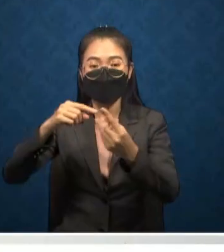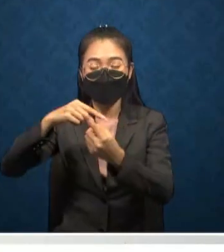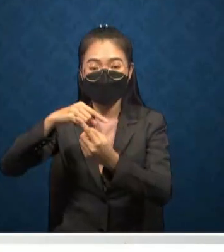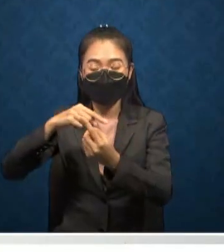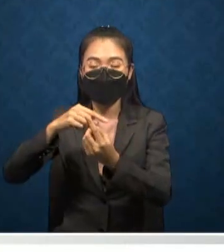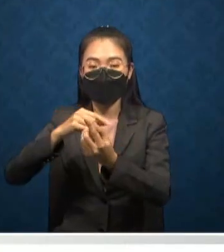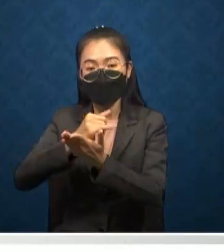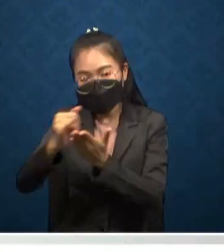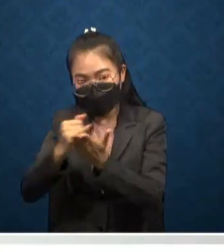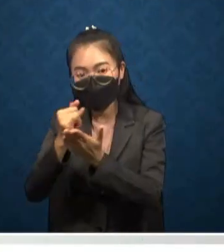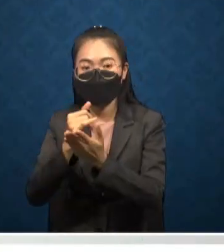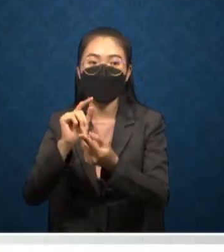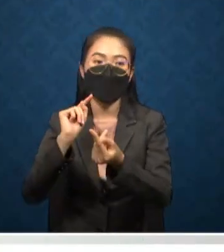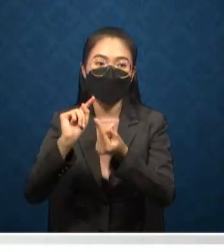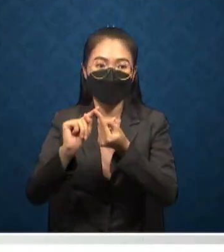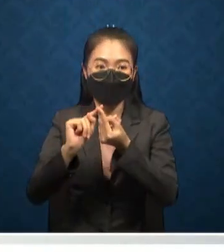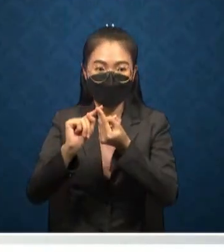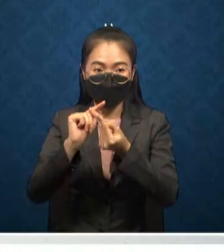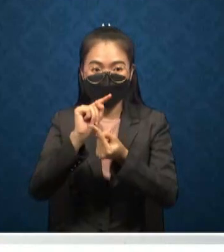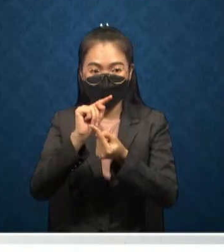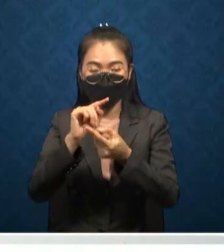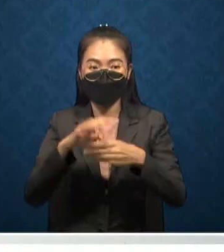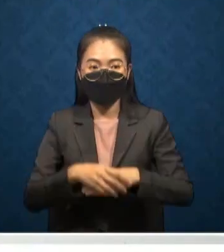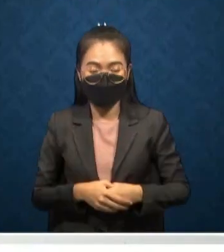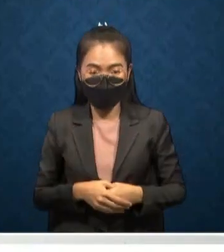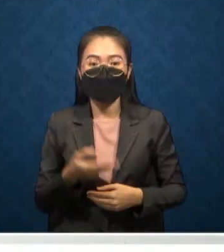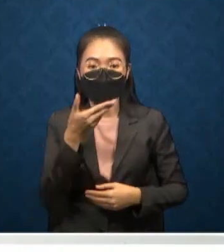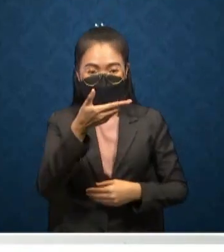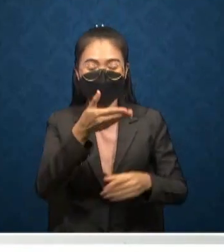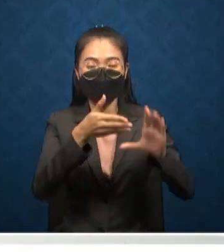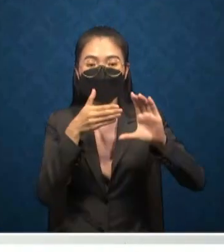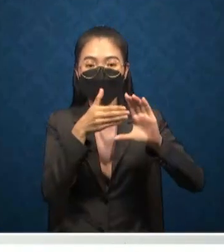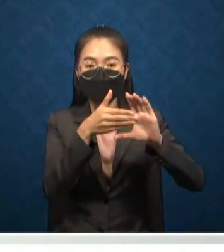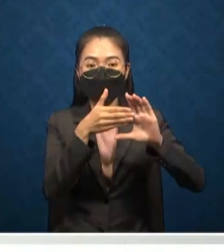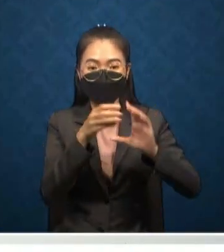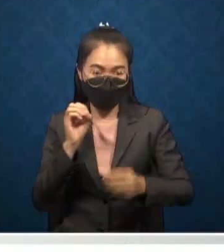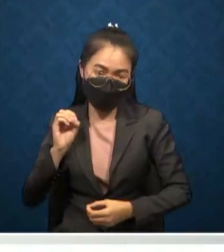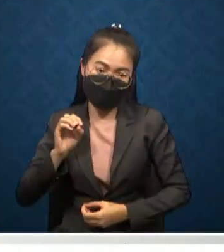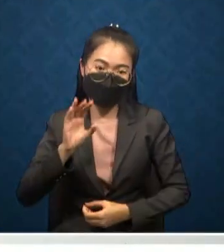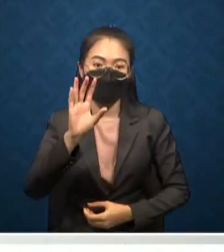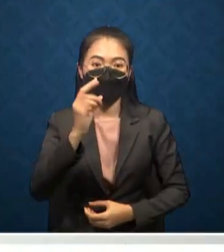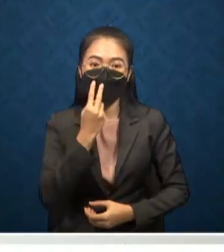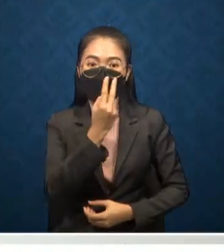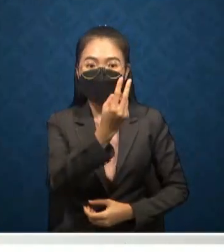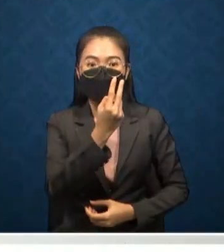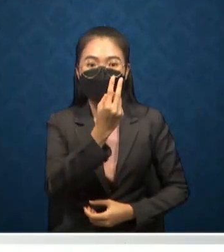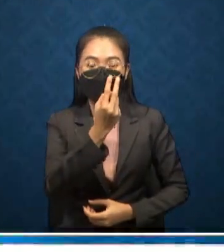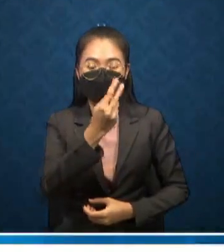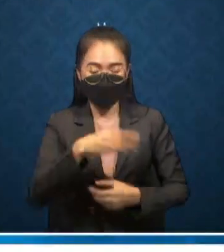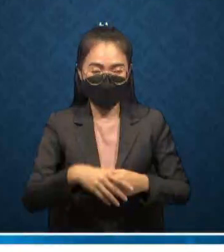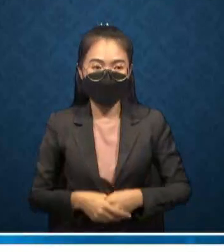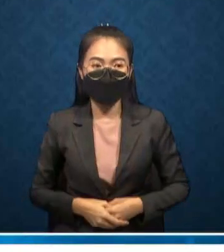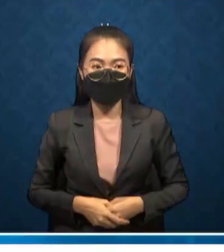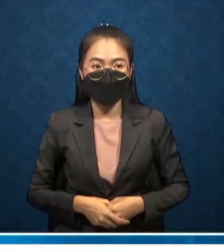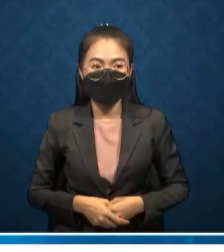ไตรภาคีศิลปวัฒนธรรมนะคะขอสไลด์ค่ะนะคะแนวคิดนี้นะคะ